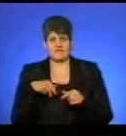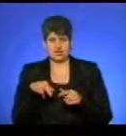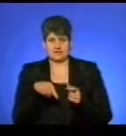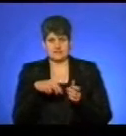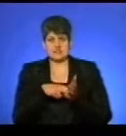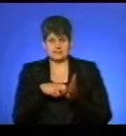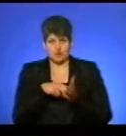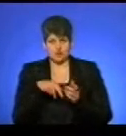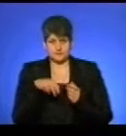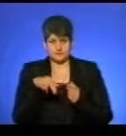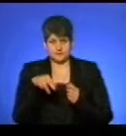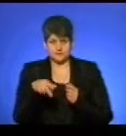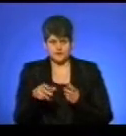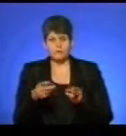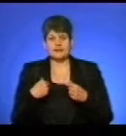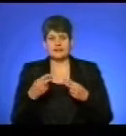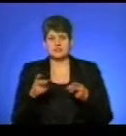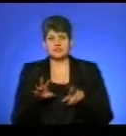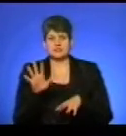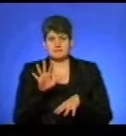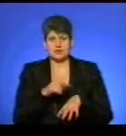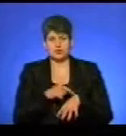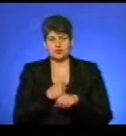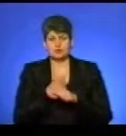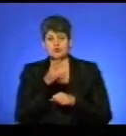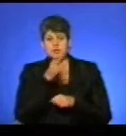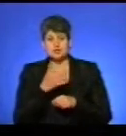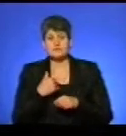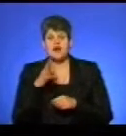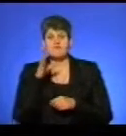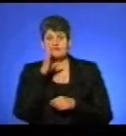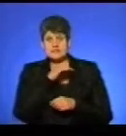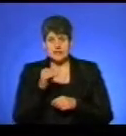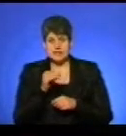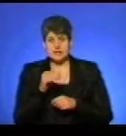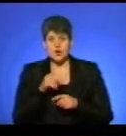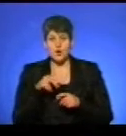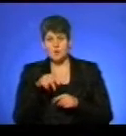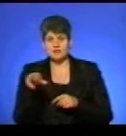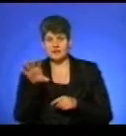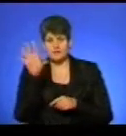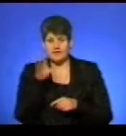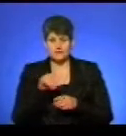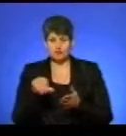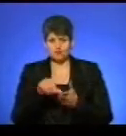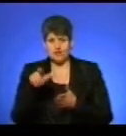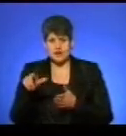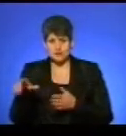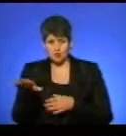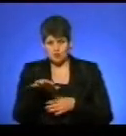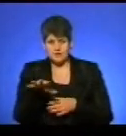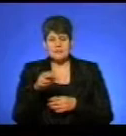звідси, значить, в мене лишилось ще 5 годин робочого часу. І от, щоб я встигла обійти все, весь участок, мені треба